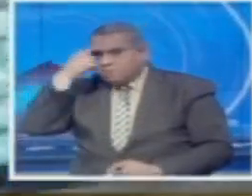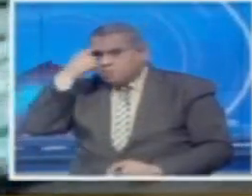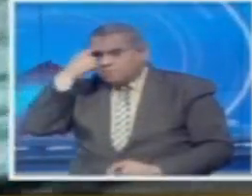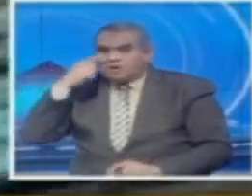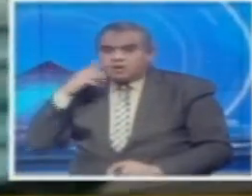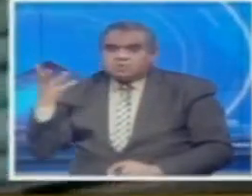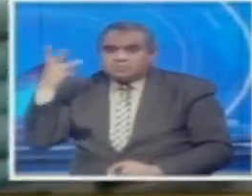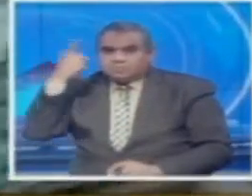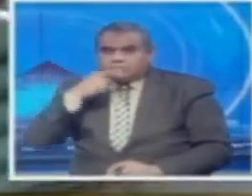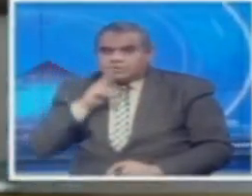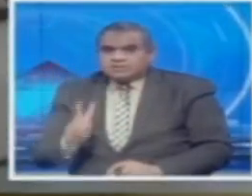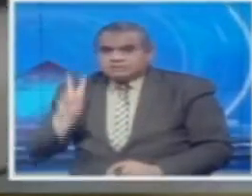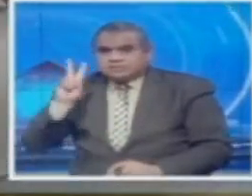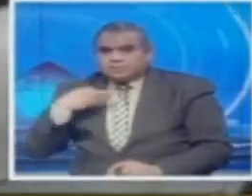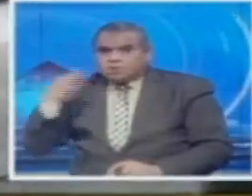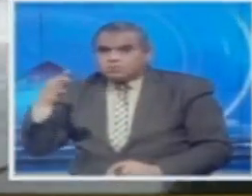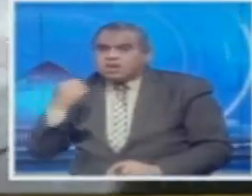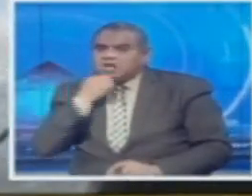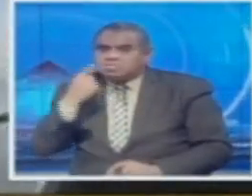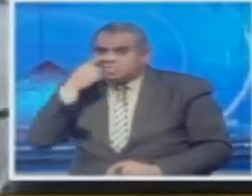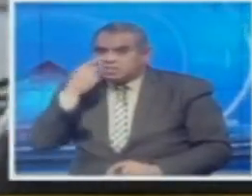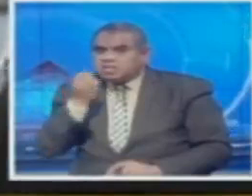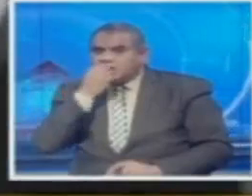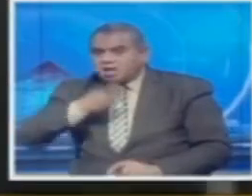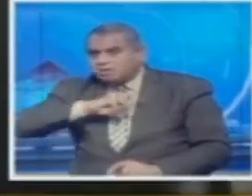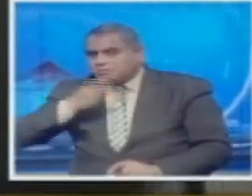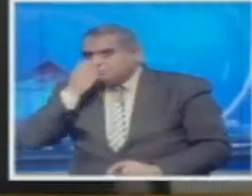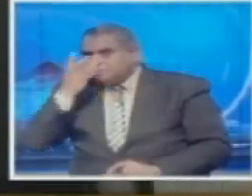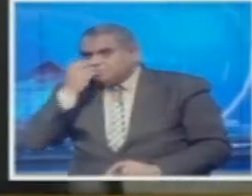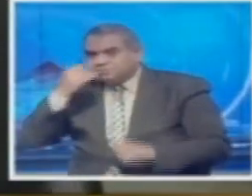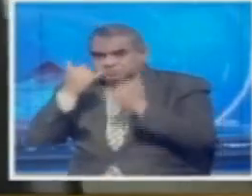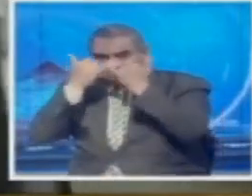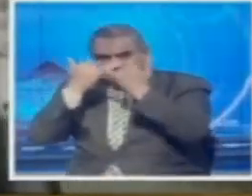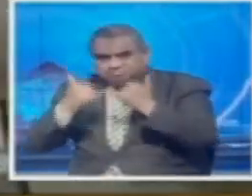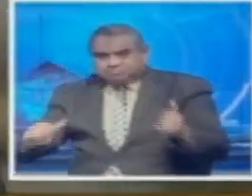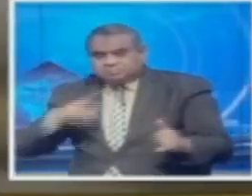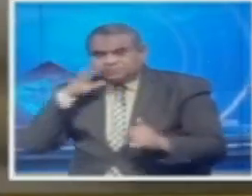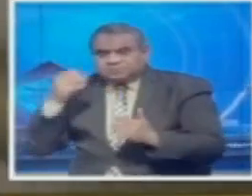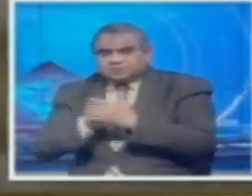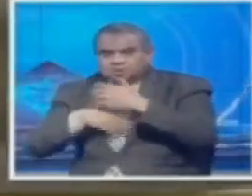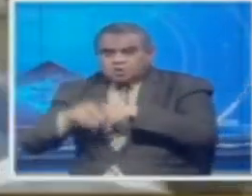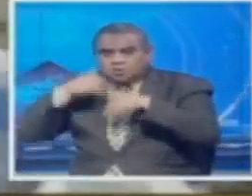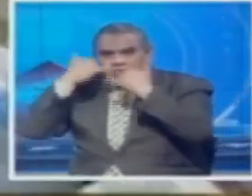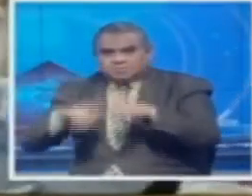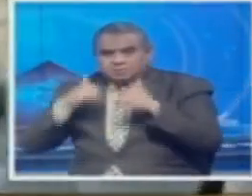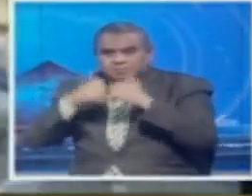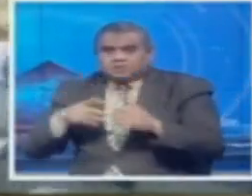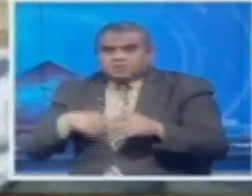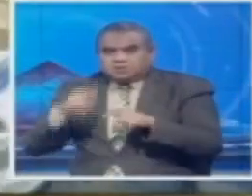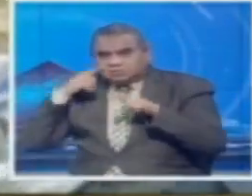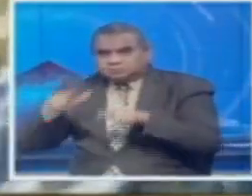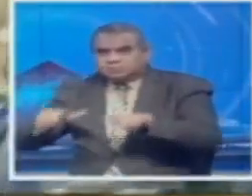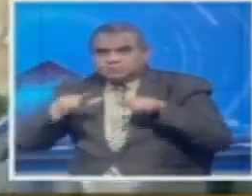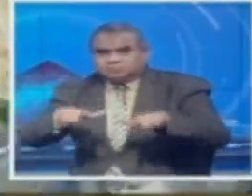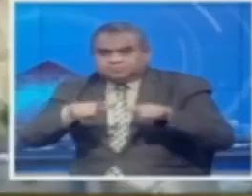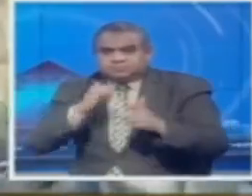وضبط قرابة 37 طن أعلاف حيوانية غير صالحة للاستخدام الحيواني والداجني خلال حملات شنتها